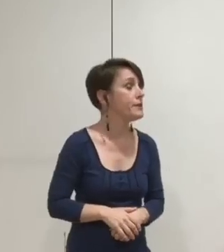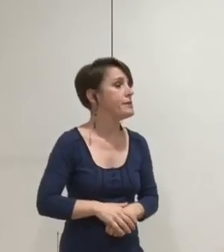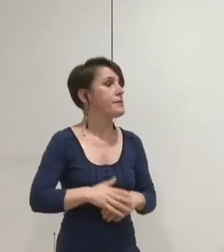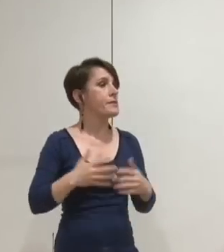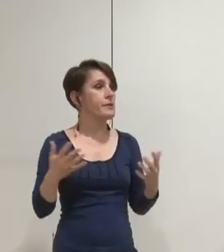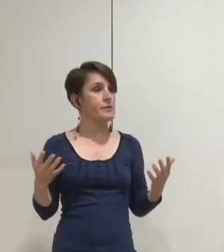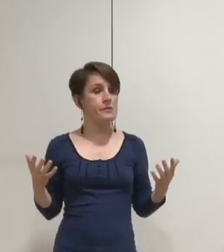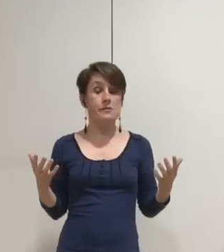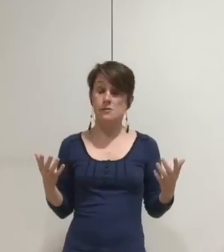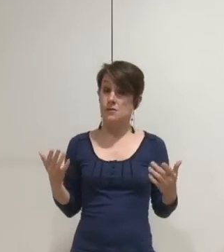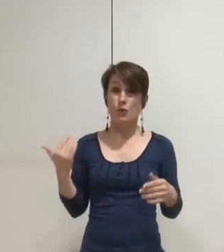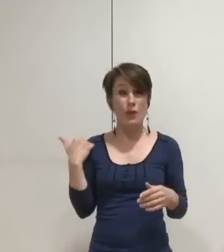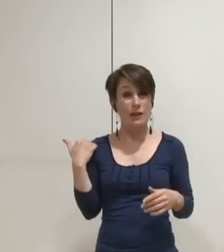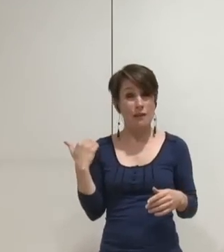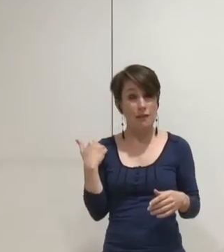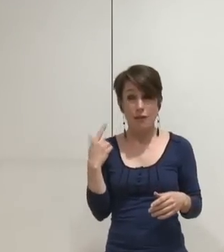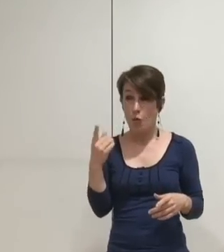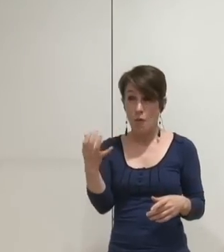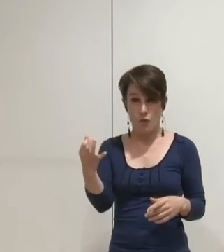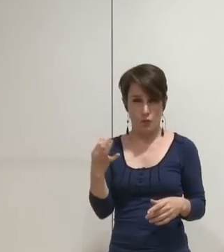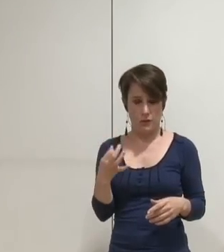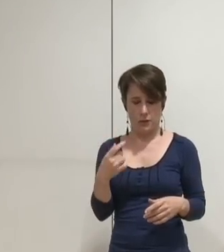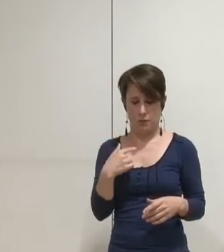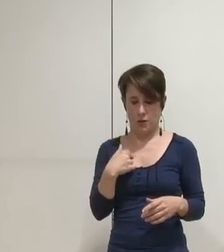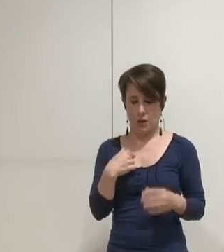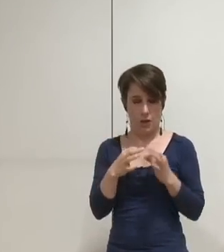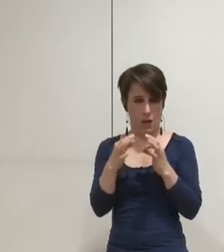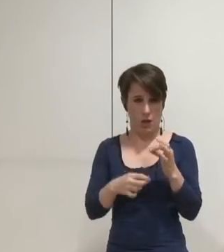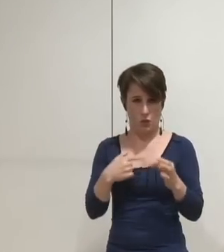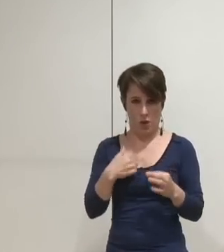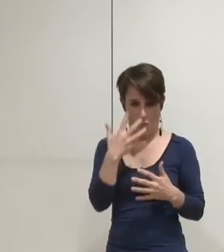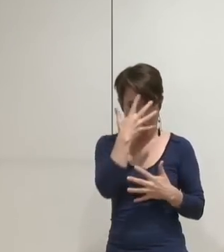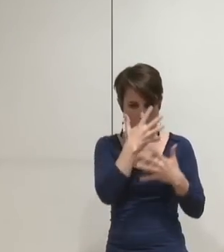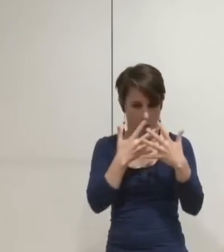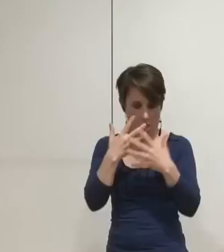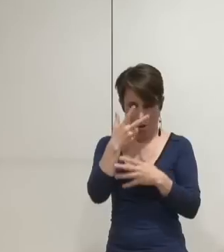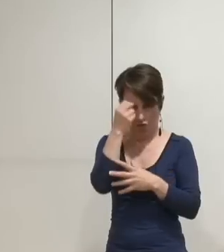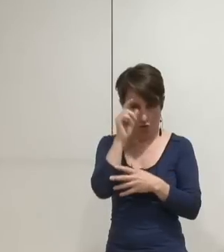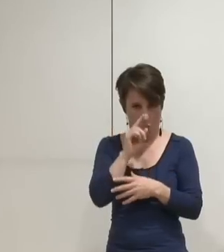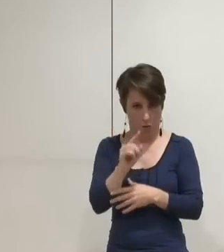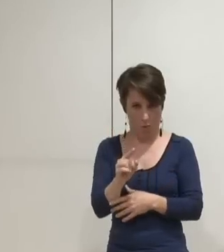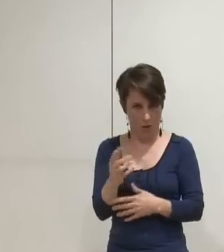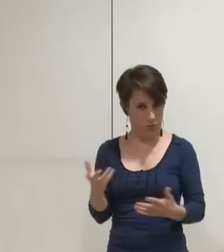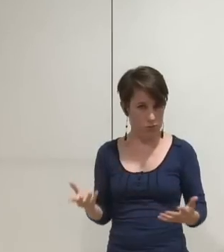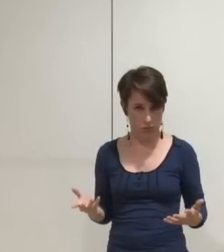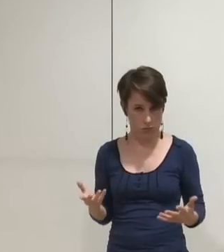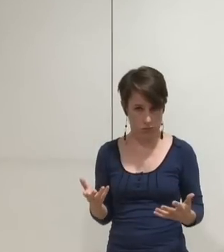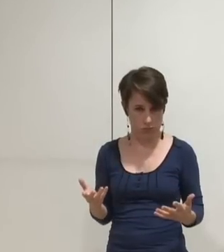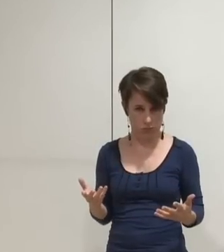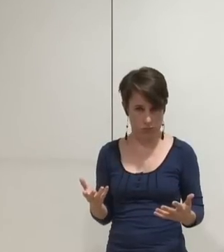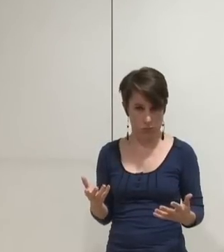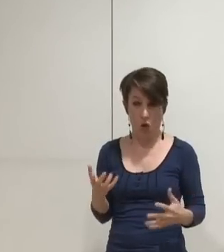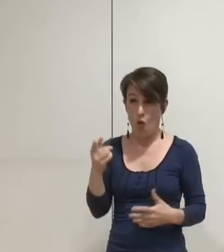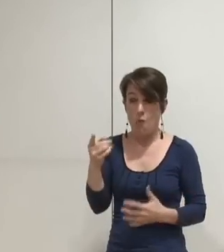malgré ce qui vient d'être dit votre position sur ce dossier est votre obstination à vouloir conclure au